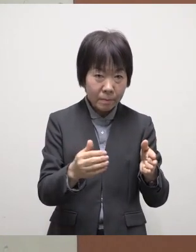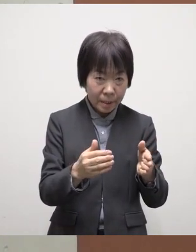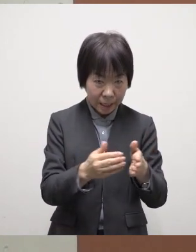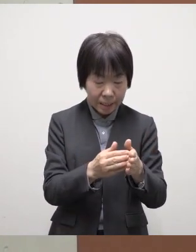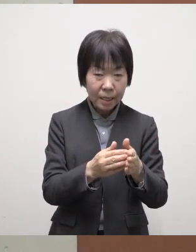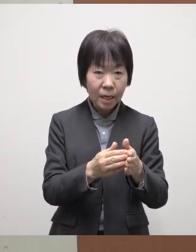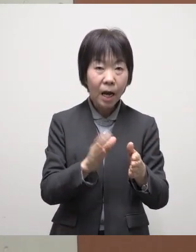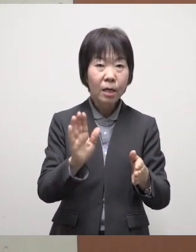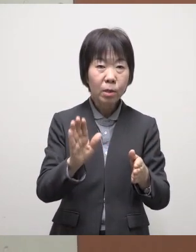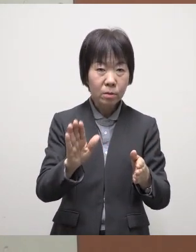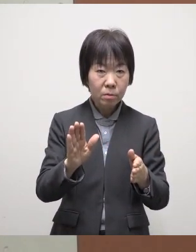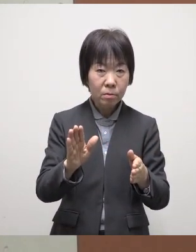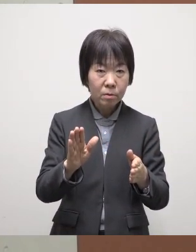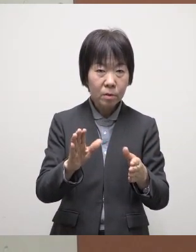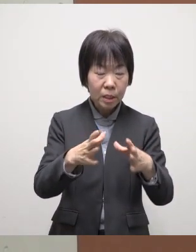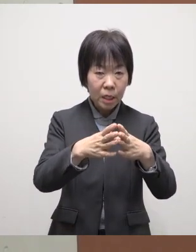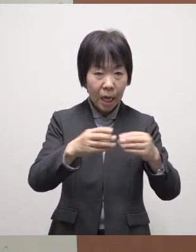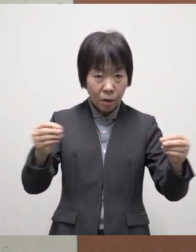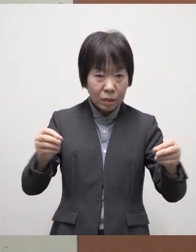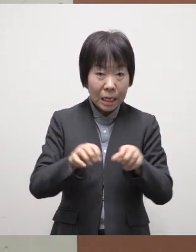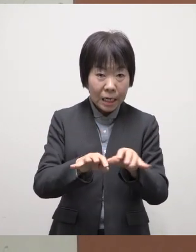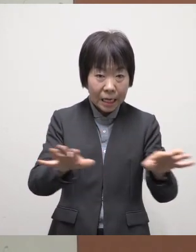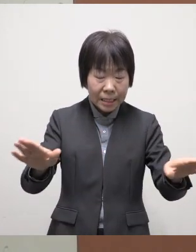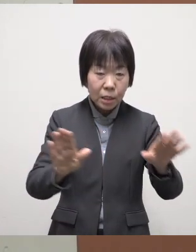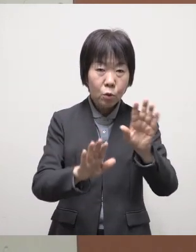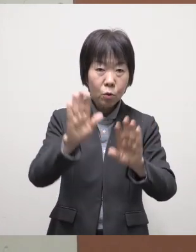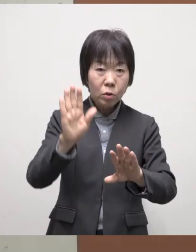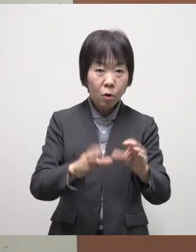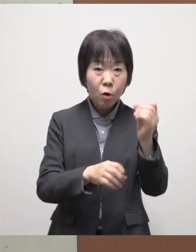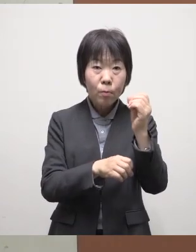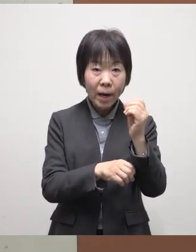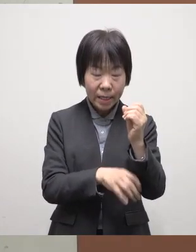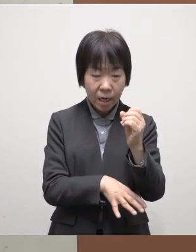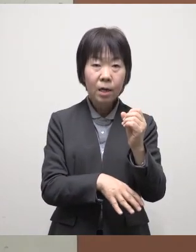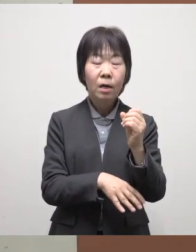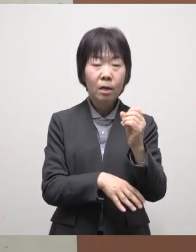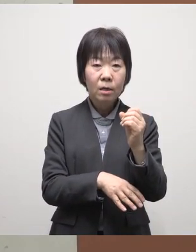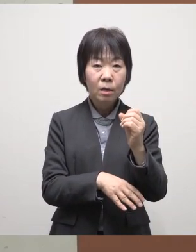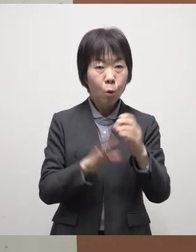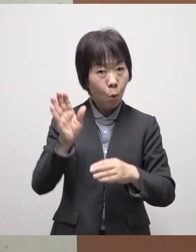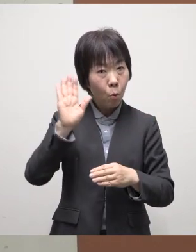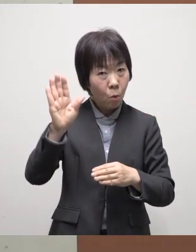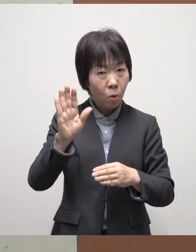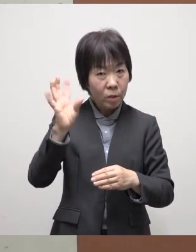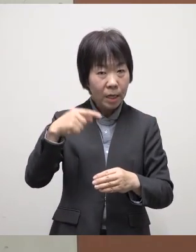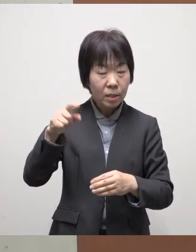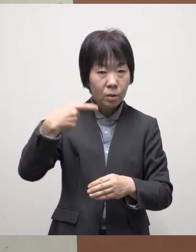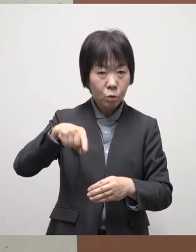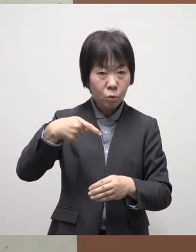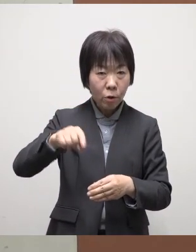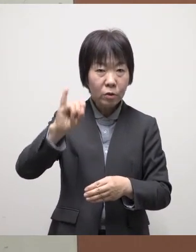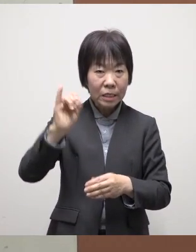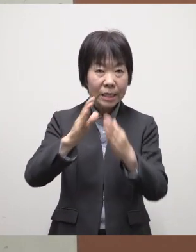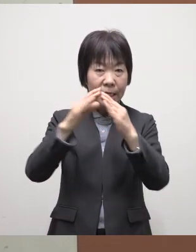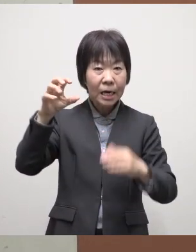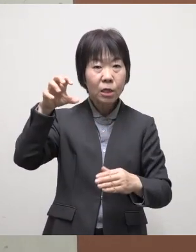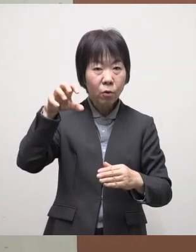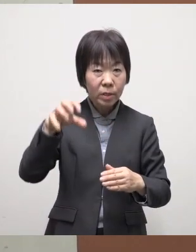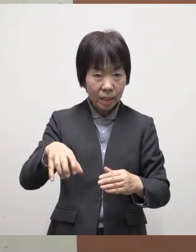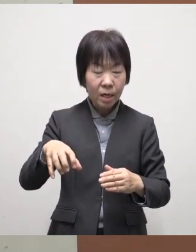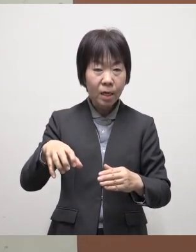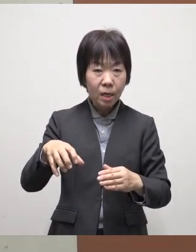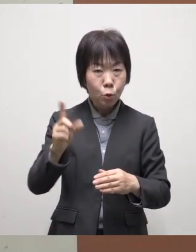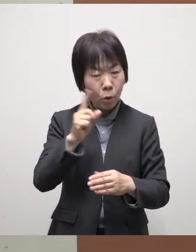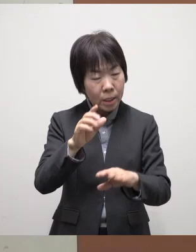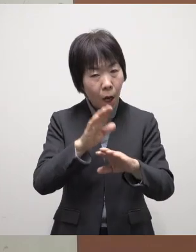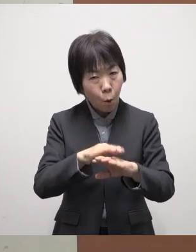た全国的な艦船の状況等も踏まえながらやはり今後県教委においてどういった形の